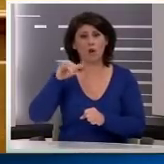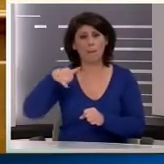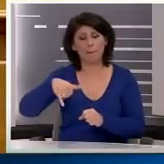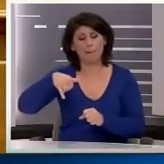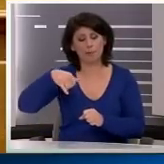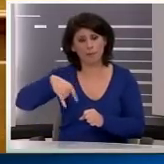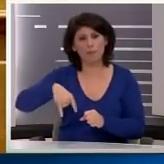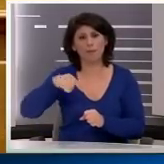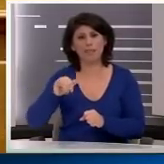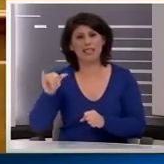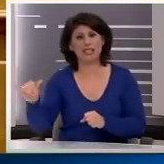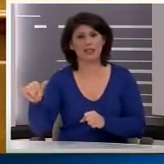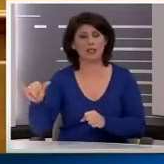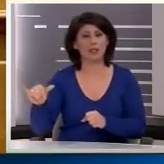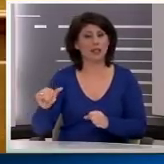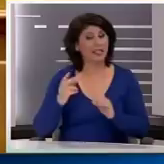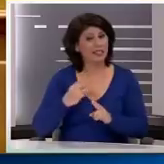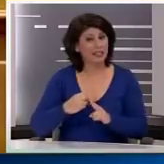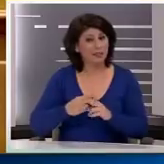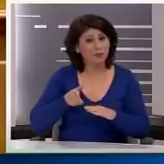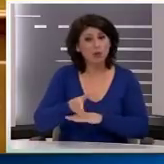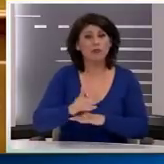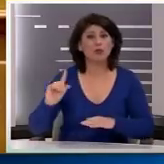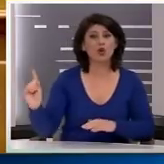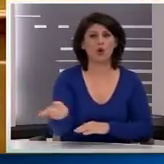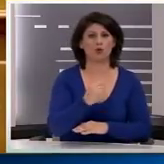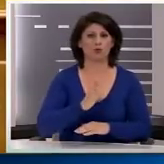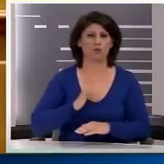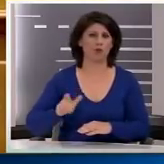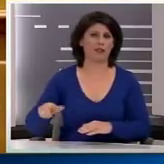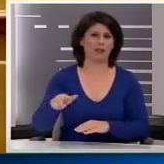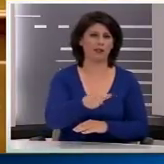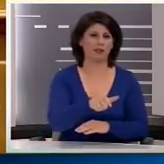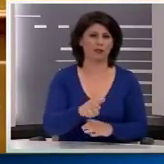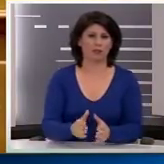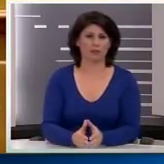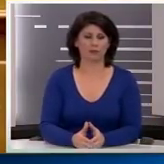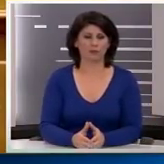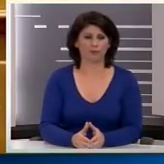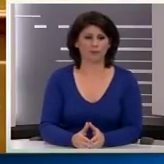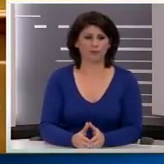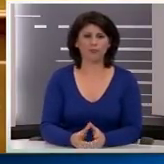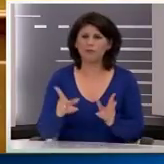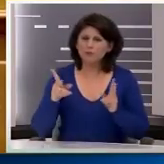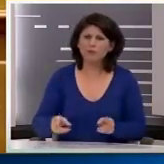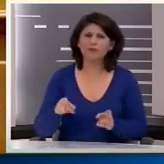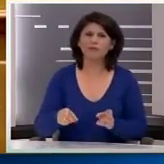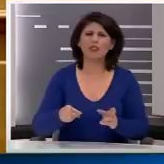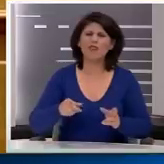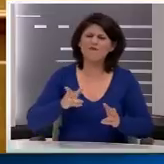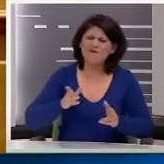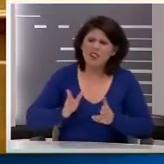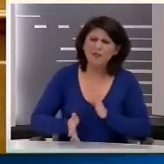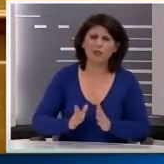κυρίως το καταστήσαμε προσβάσιμο σε όλους τους πολίτες. Για να σταματήσει αυτή η